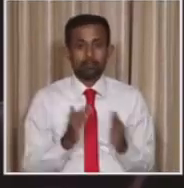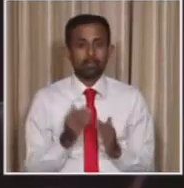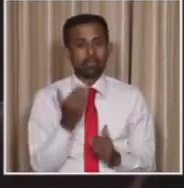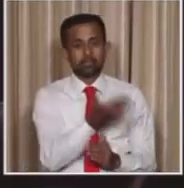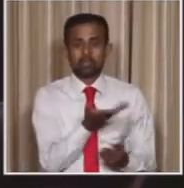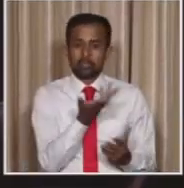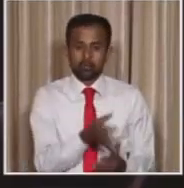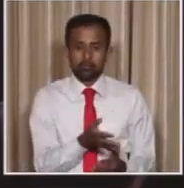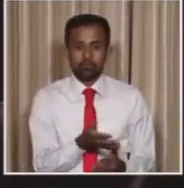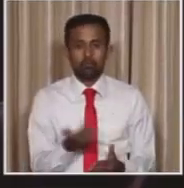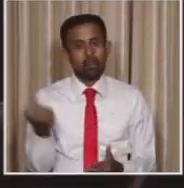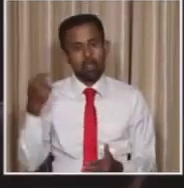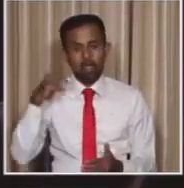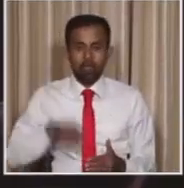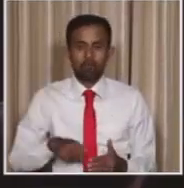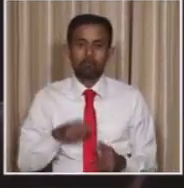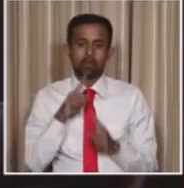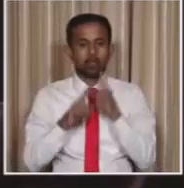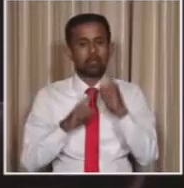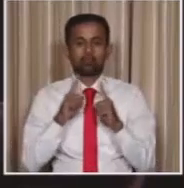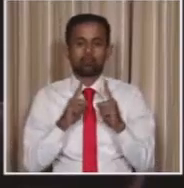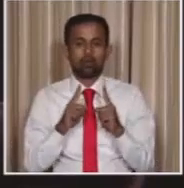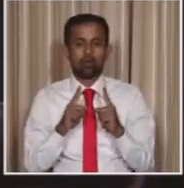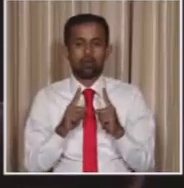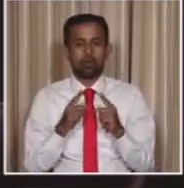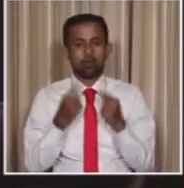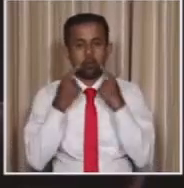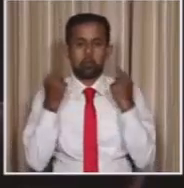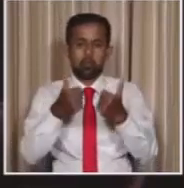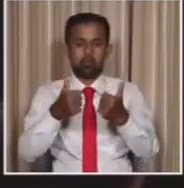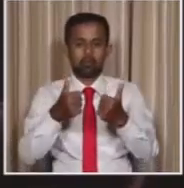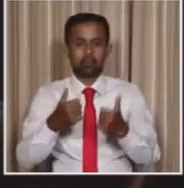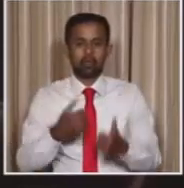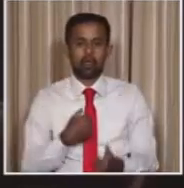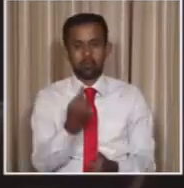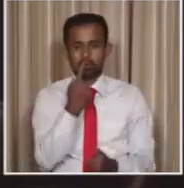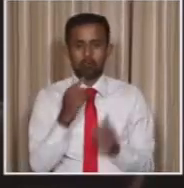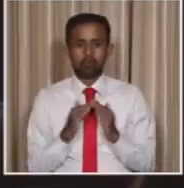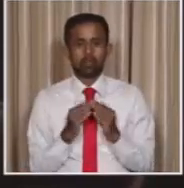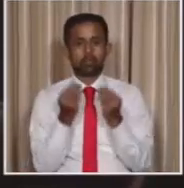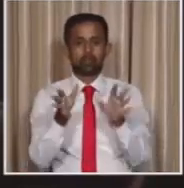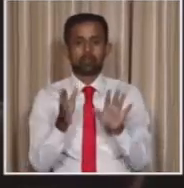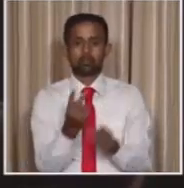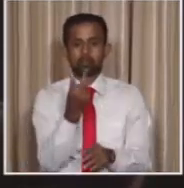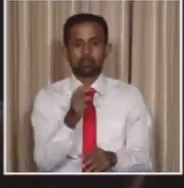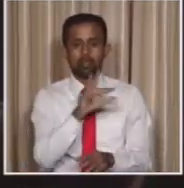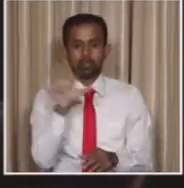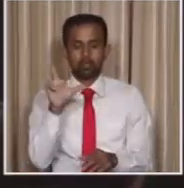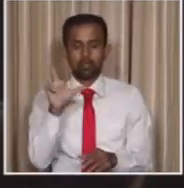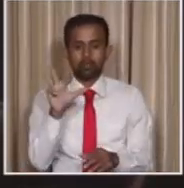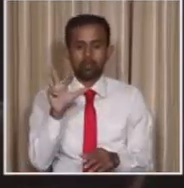ඉවර වෙලා ඇවිල්ලා ඉවර වෙලා මේවා කිව්වනම් අන්න නම්බුකාර මිතිය. අපිට කිව්වත් අපි ගේ බාර දුන්නා. දැන් මම 2019